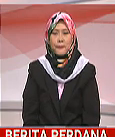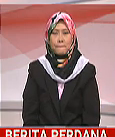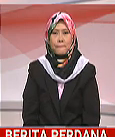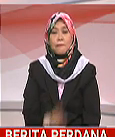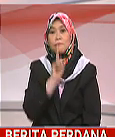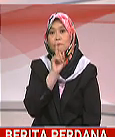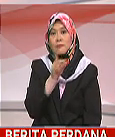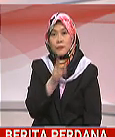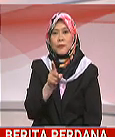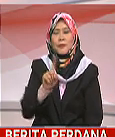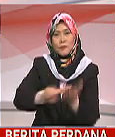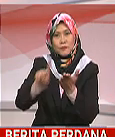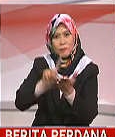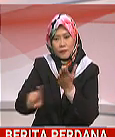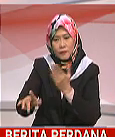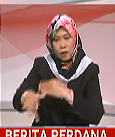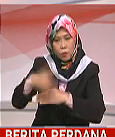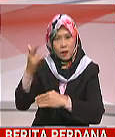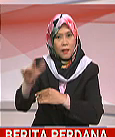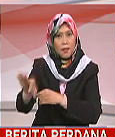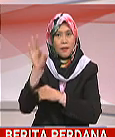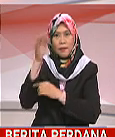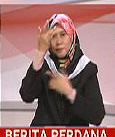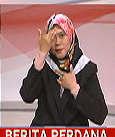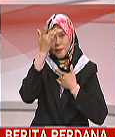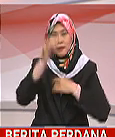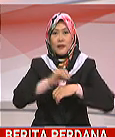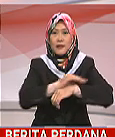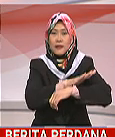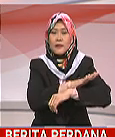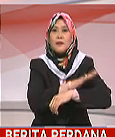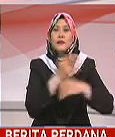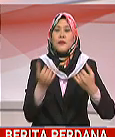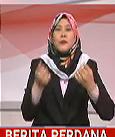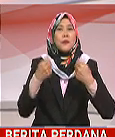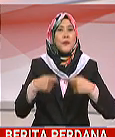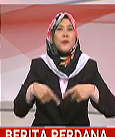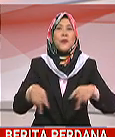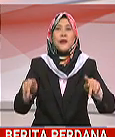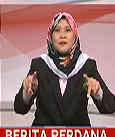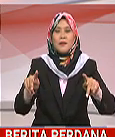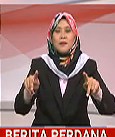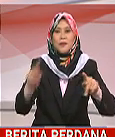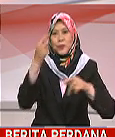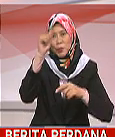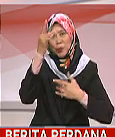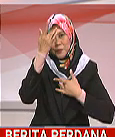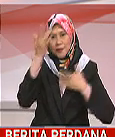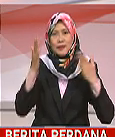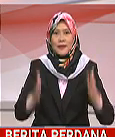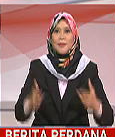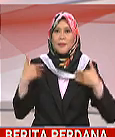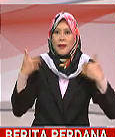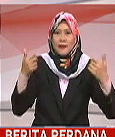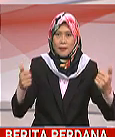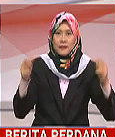Yang pasti, saringan serta pengesanan awal penyakit kanser membuka peluang lebih cerah kepada pesakit untuk sembuh.